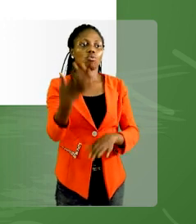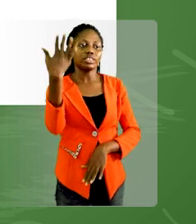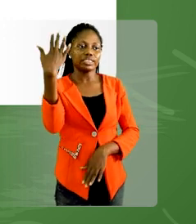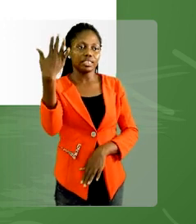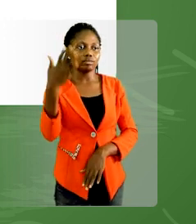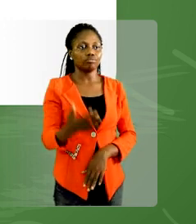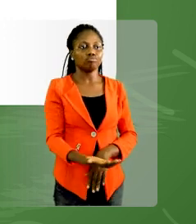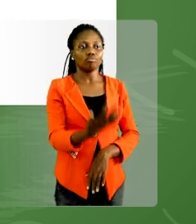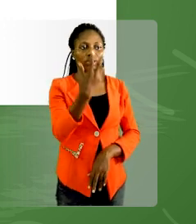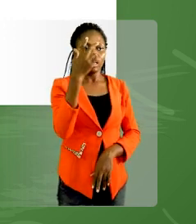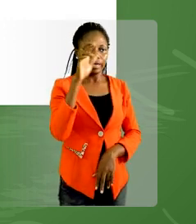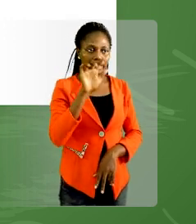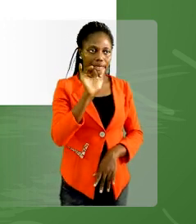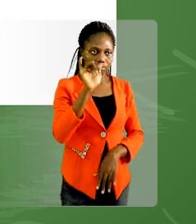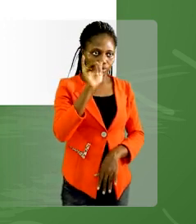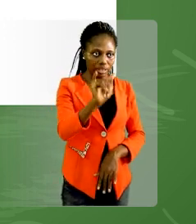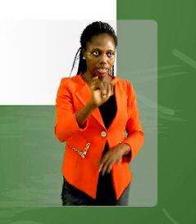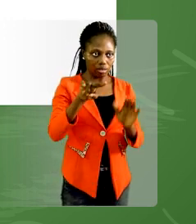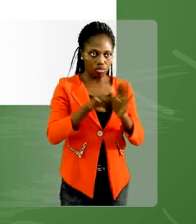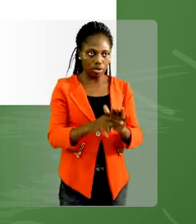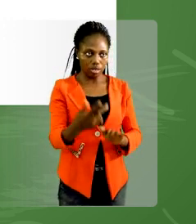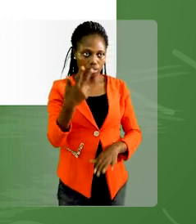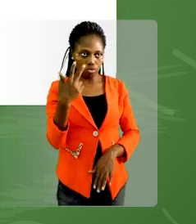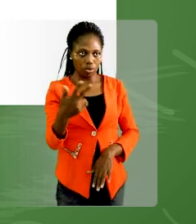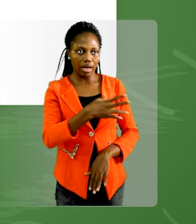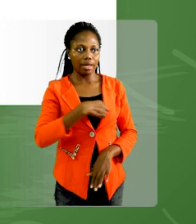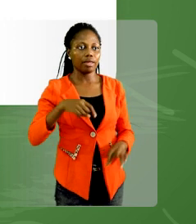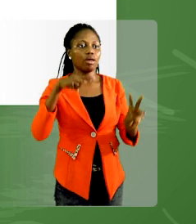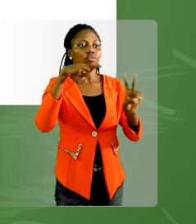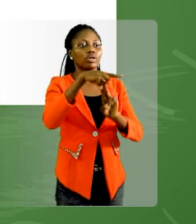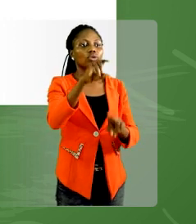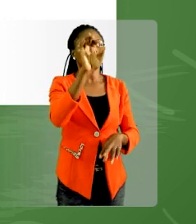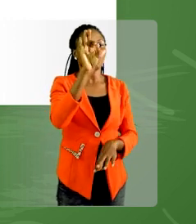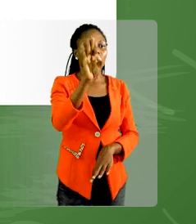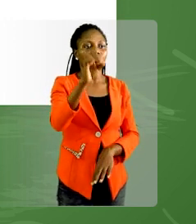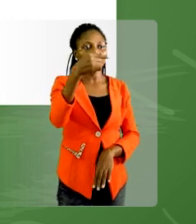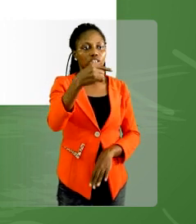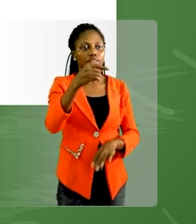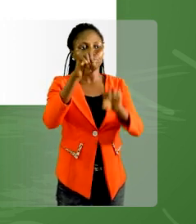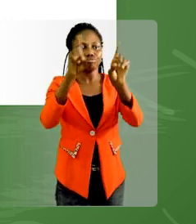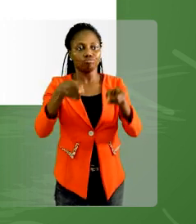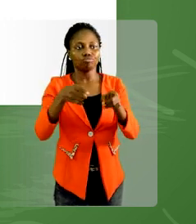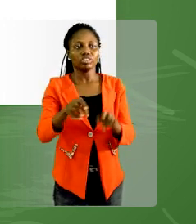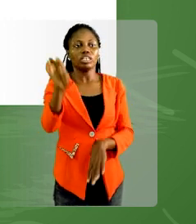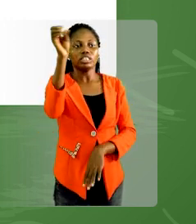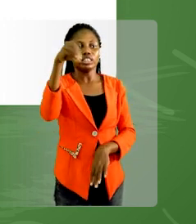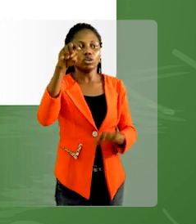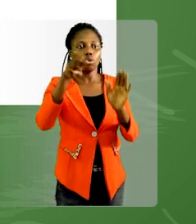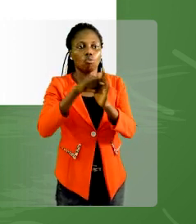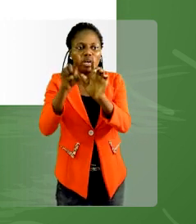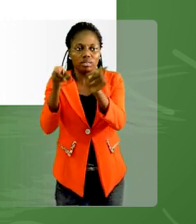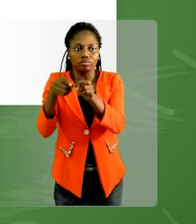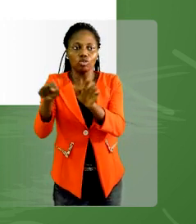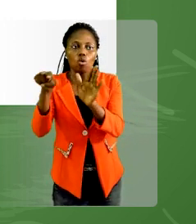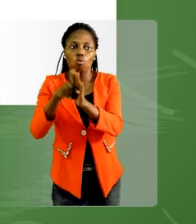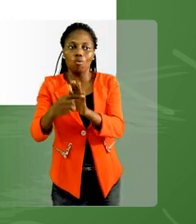FG a pour coordonnées 3, moins 6. D'où K appartient à la droite D